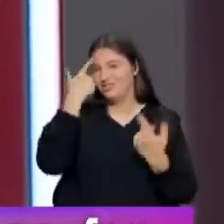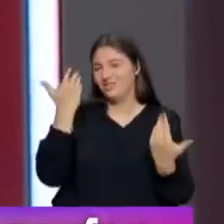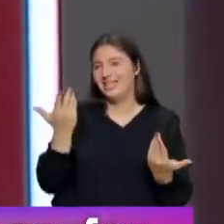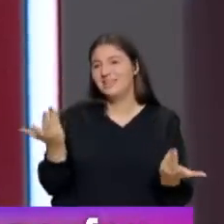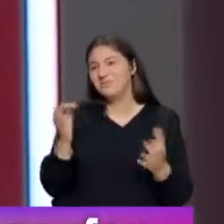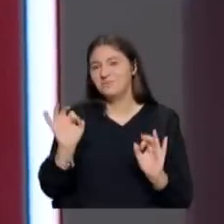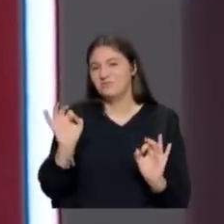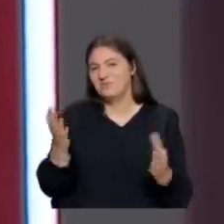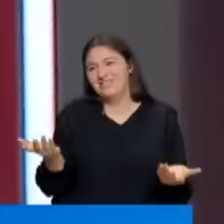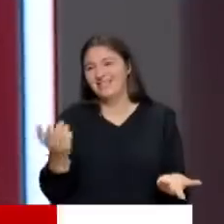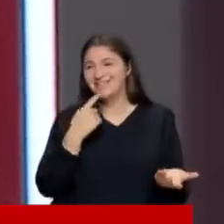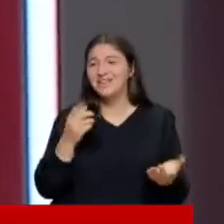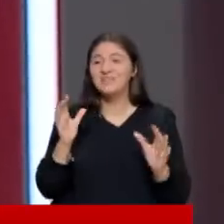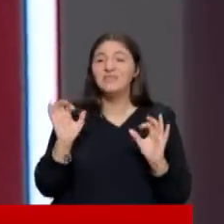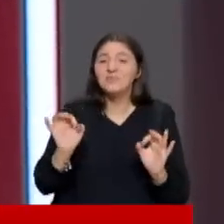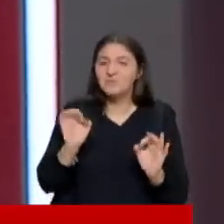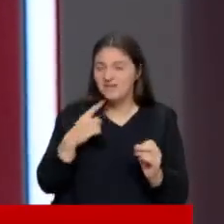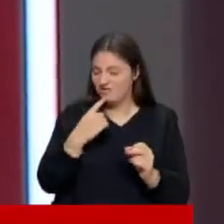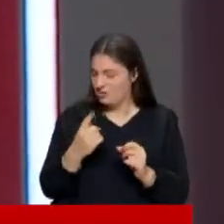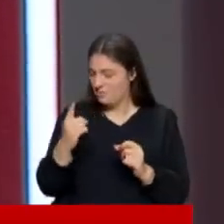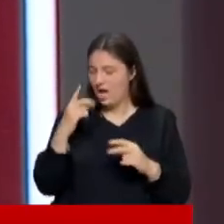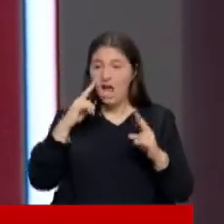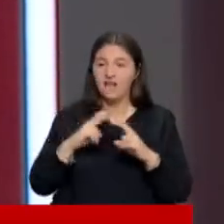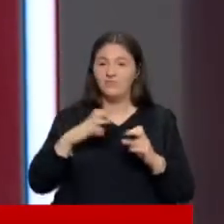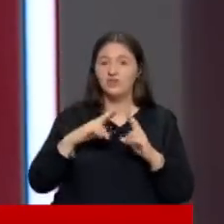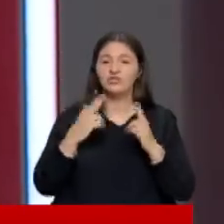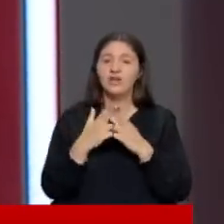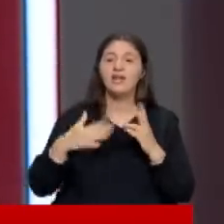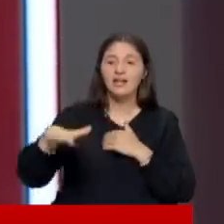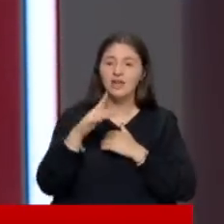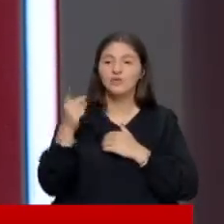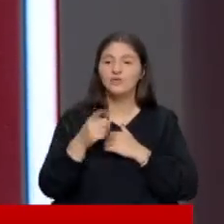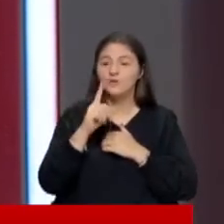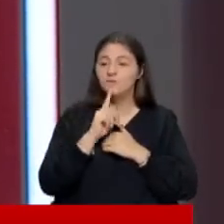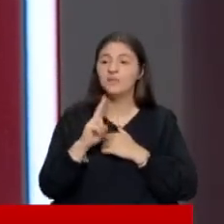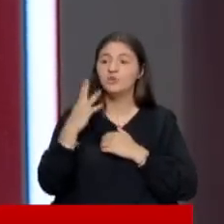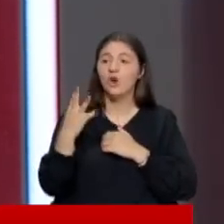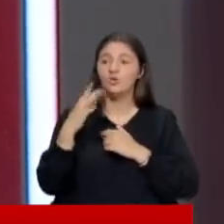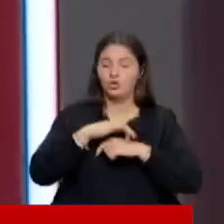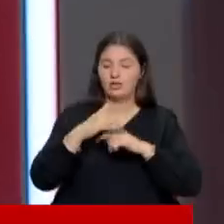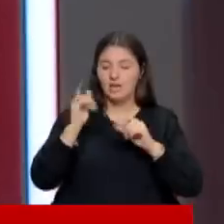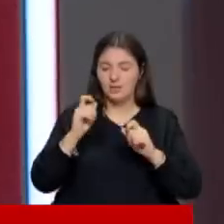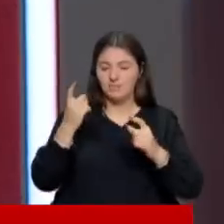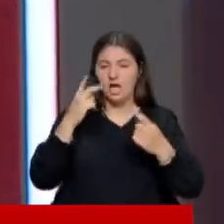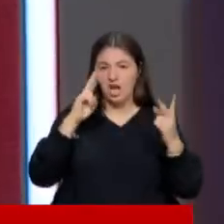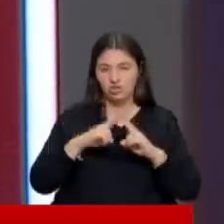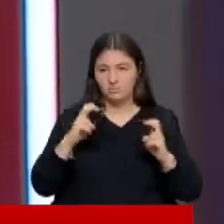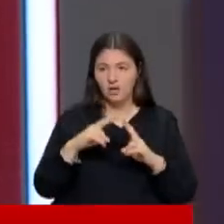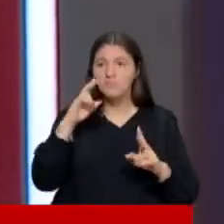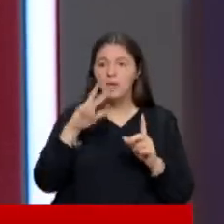Tabii mümkünse diyeceğim niye Mümkünse diyeceğim bir araştırma var dünya genelinde 174 ülkede yapılan bir araştırma